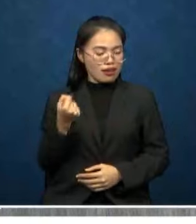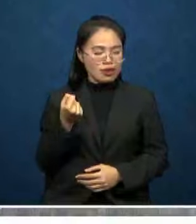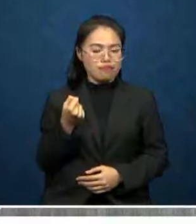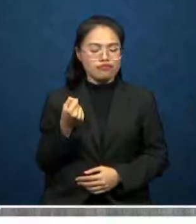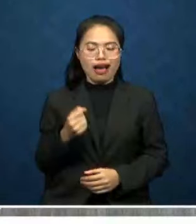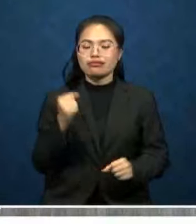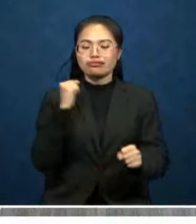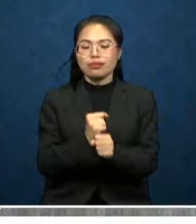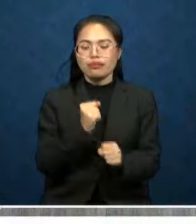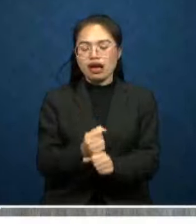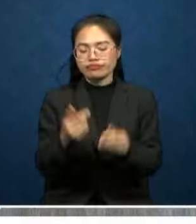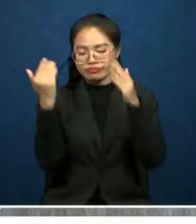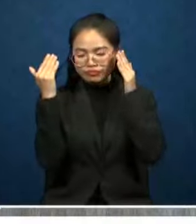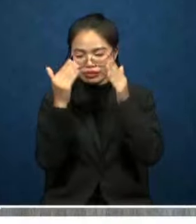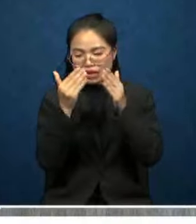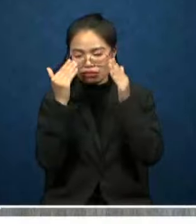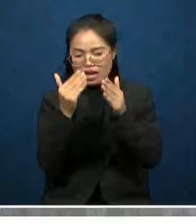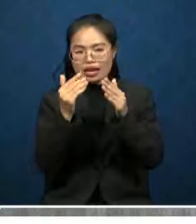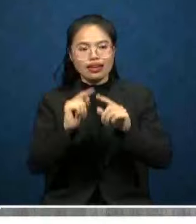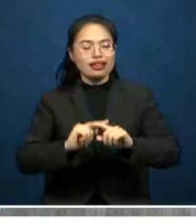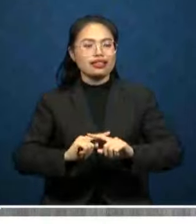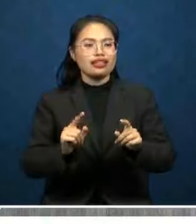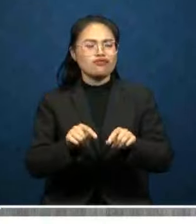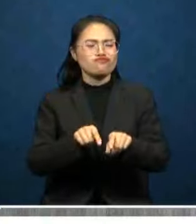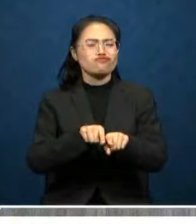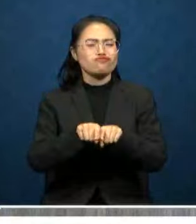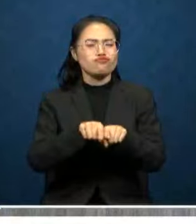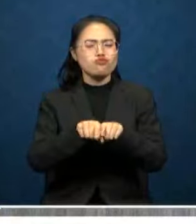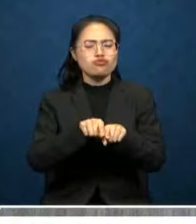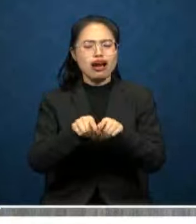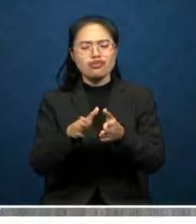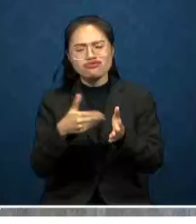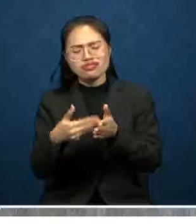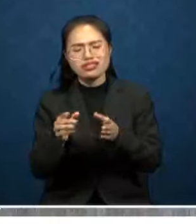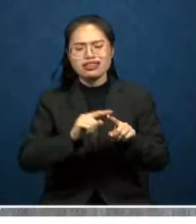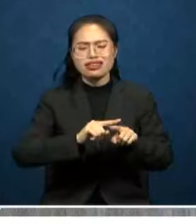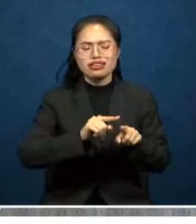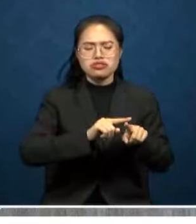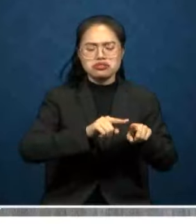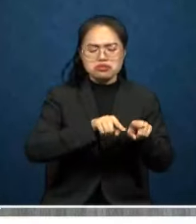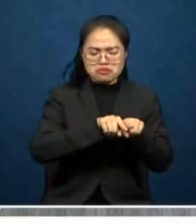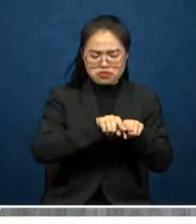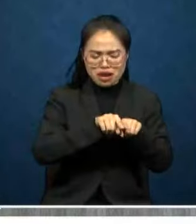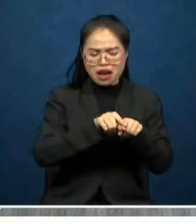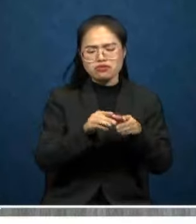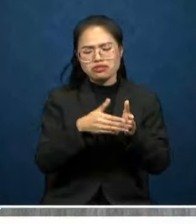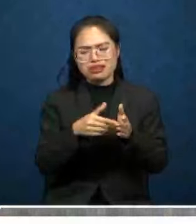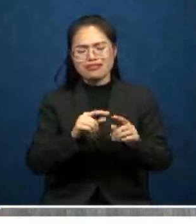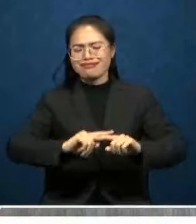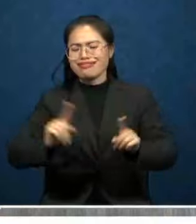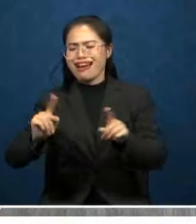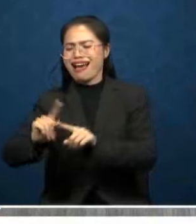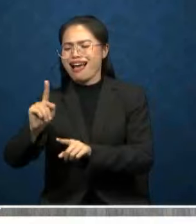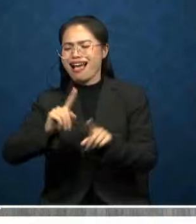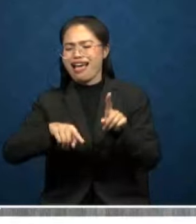ท่านนายกแต่ไม่ใช่เรื่องของการใส่ถุงเท้าสีนั้นคนละสีสลับกันไปสลับกันมา